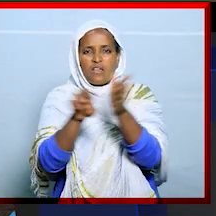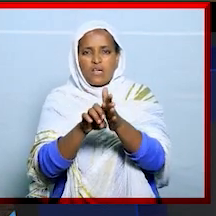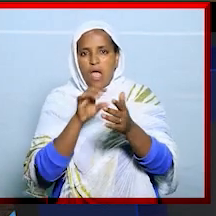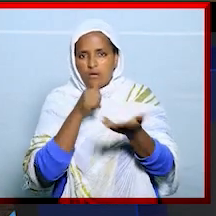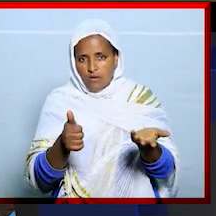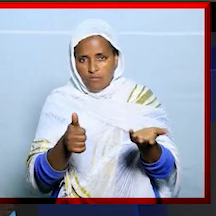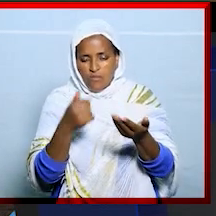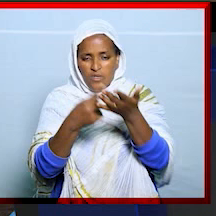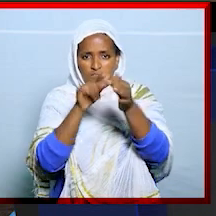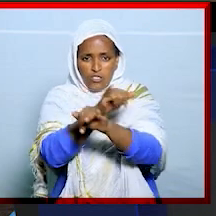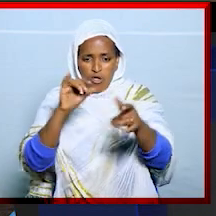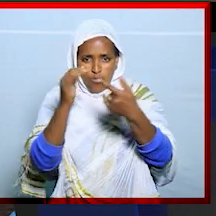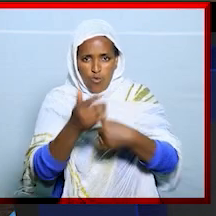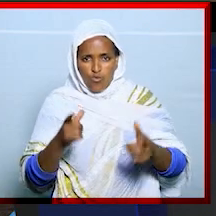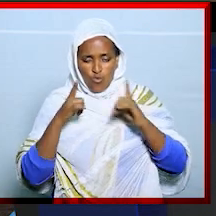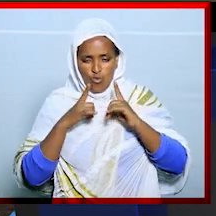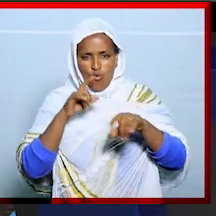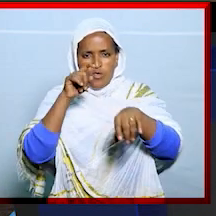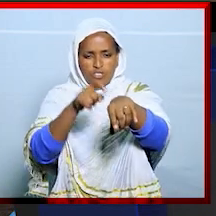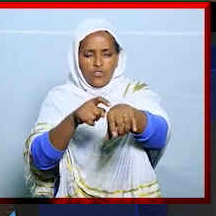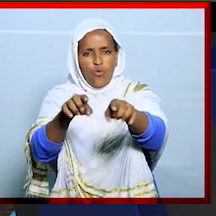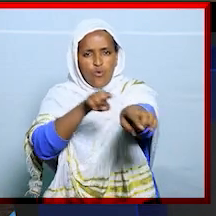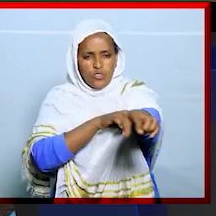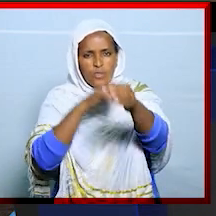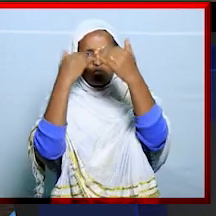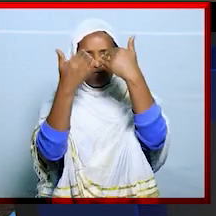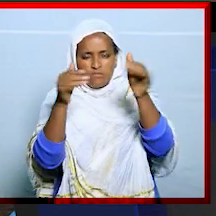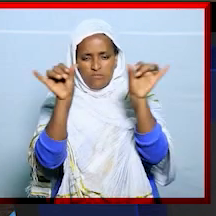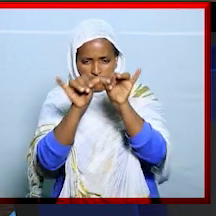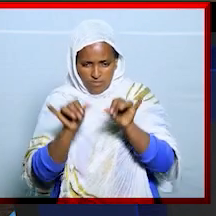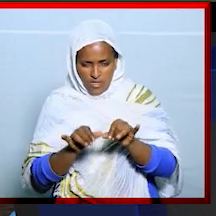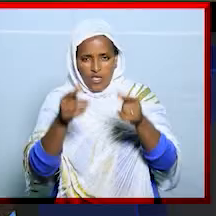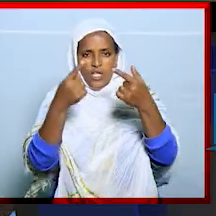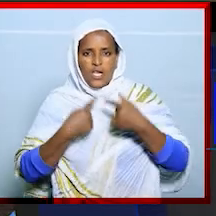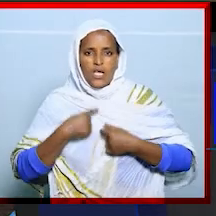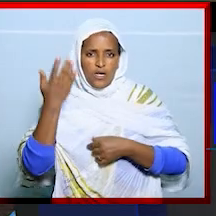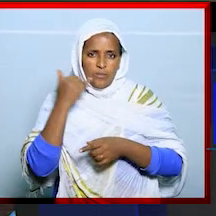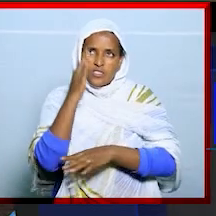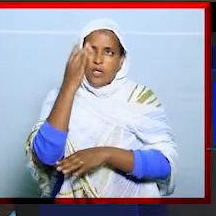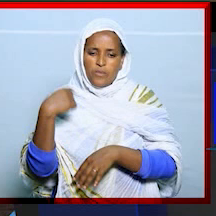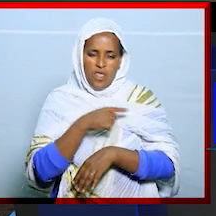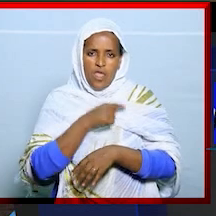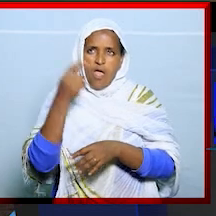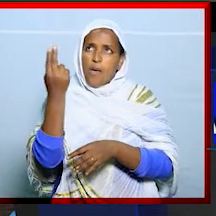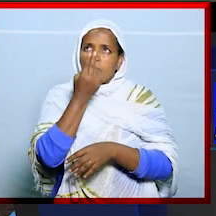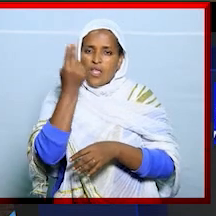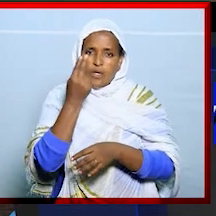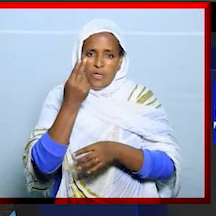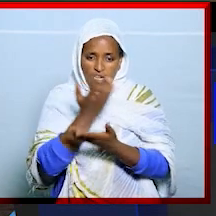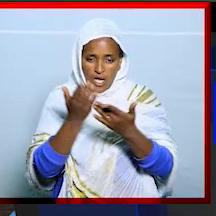ይሄ ዶክትሪን አለም እንደዛ ቢሆን ኖሮ የጊዜውን ርዝመት እንዲህ ነው ተብሎ ሰዓቱ ተለክቶ ይነገረ ነበር። እግዚአብሔር